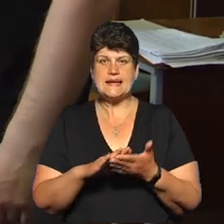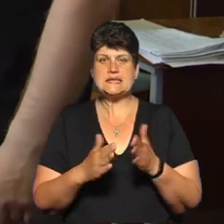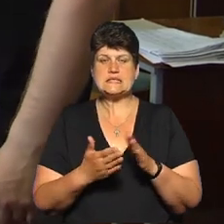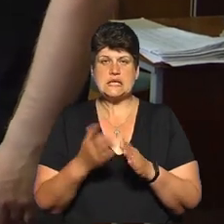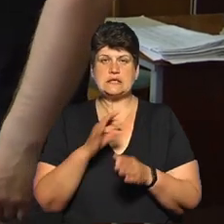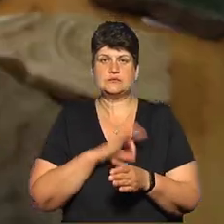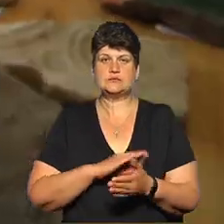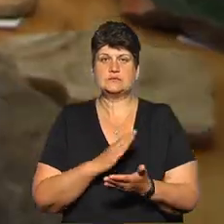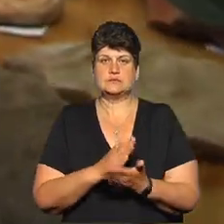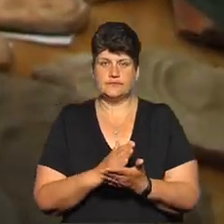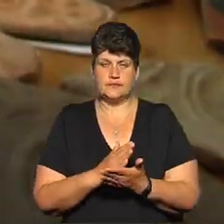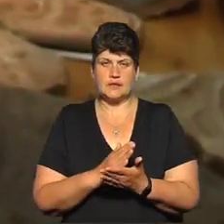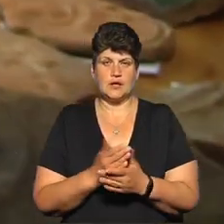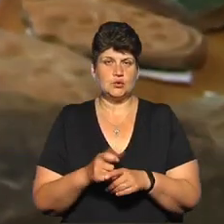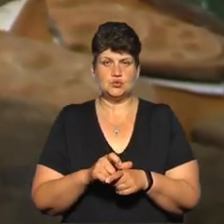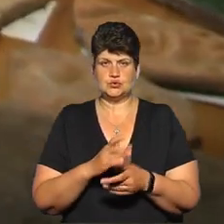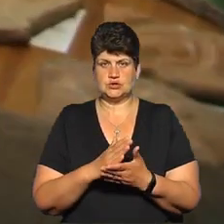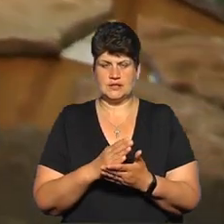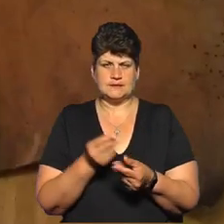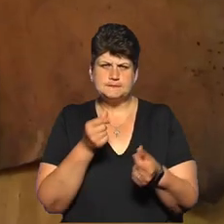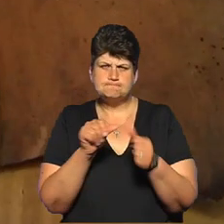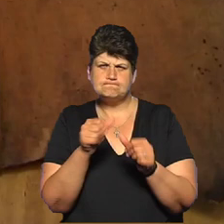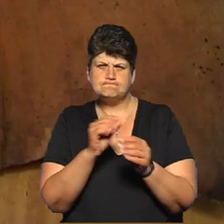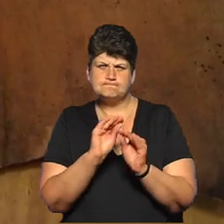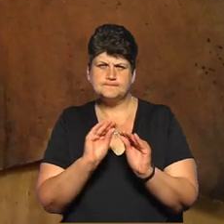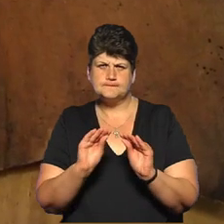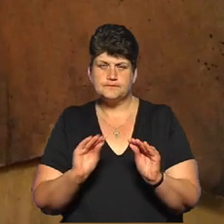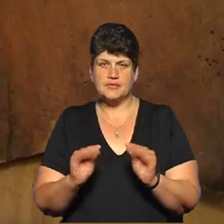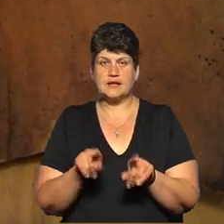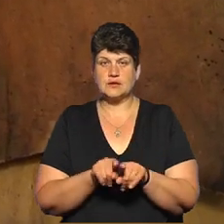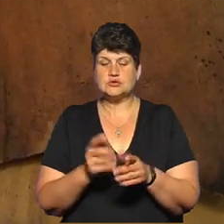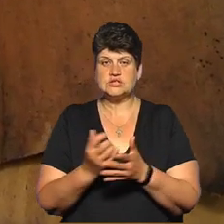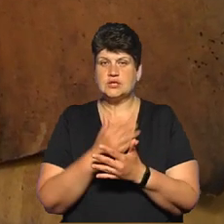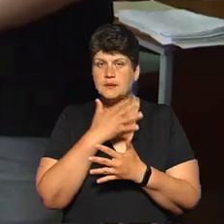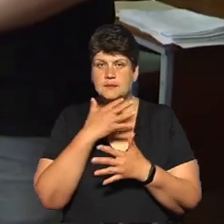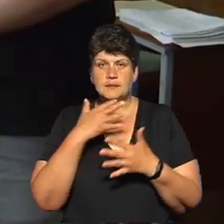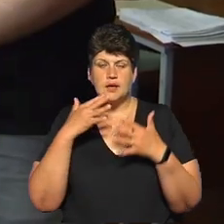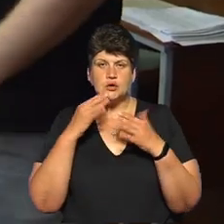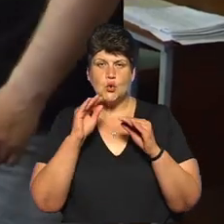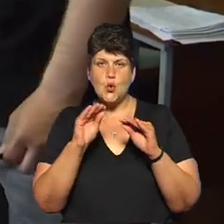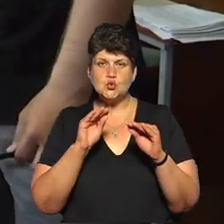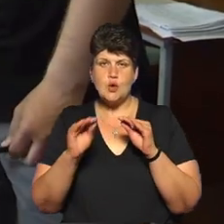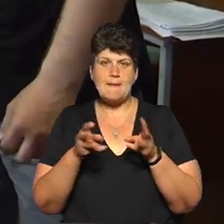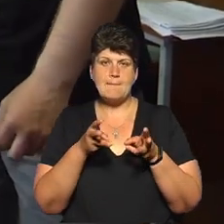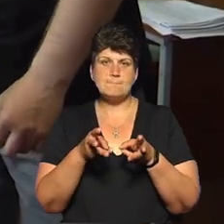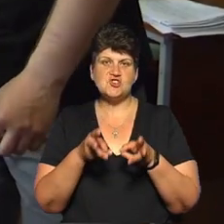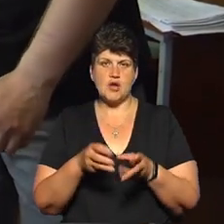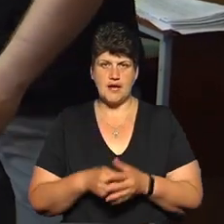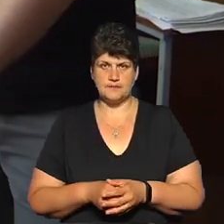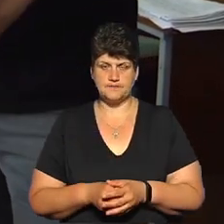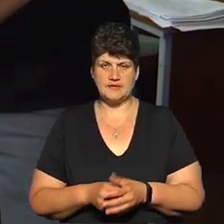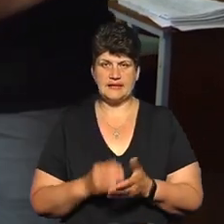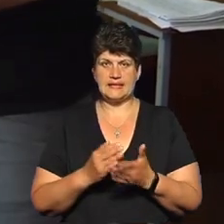Бачимо, є дуже багато оздоблень. Також, каже Василь Ковбаса, знайшли багато фрагментів оздоблення печей. Є дві кахлі, одна з